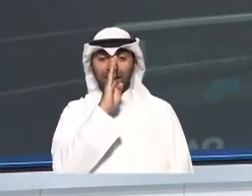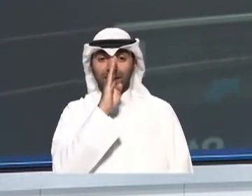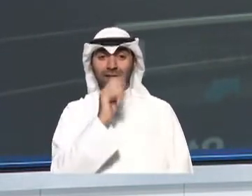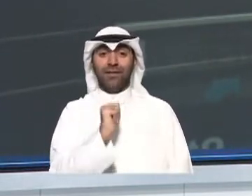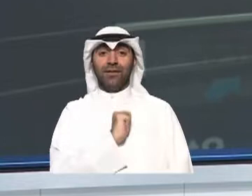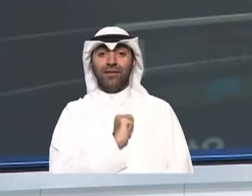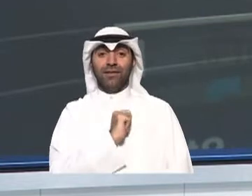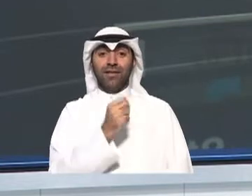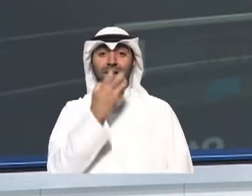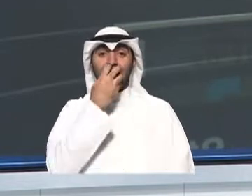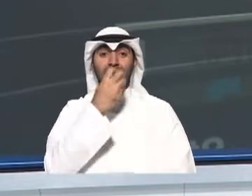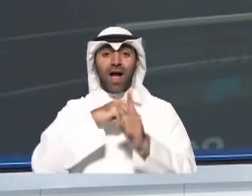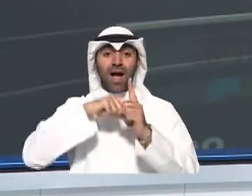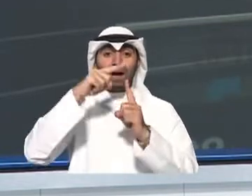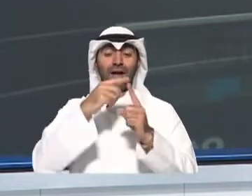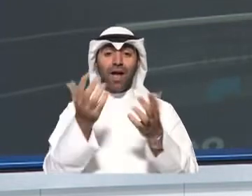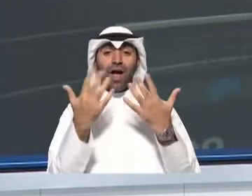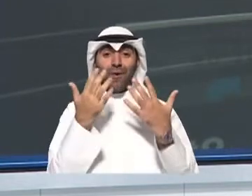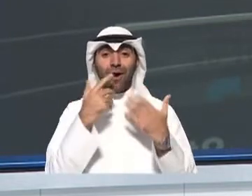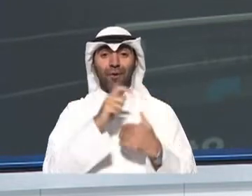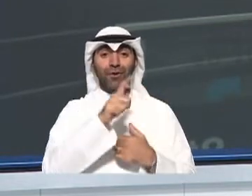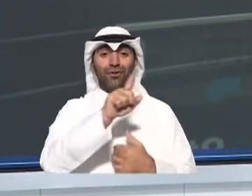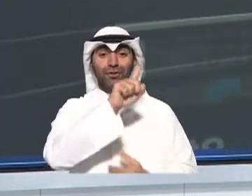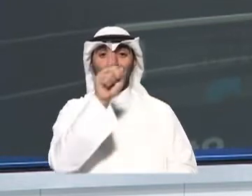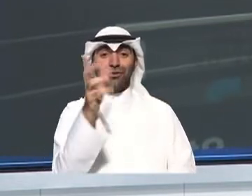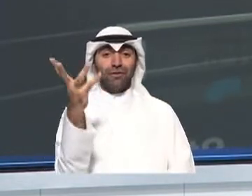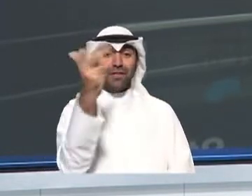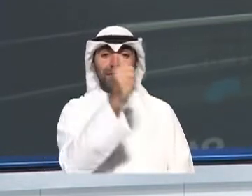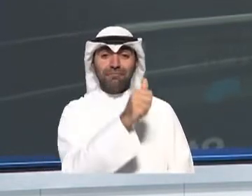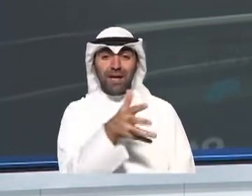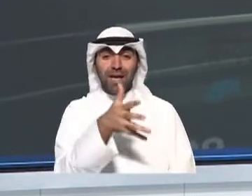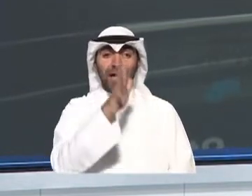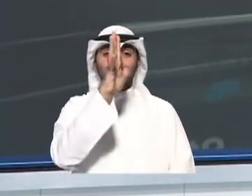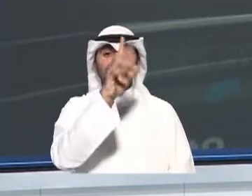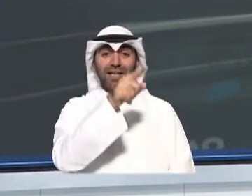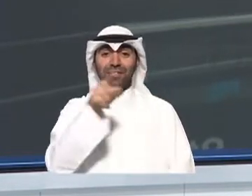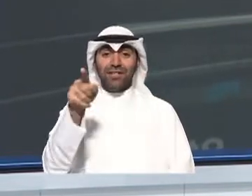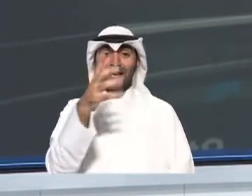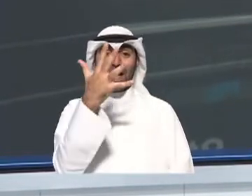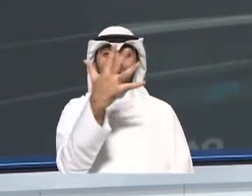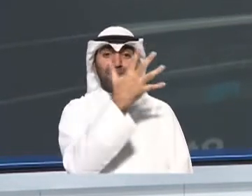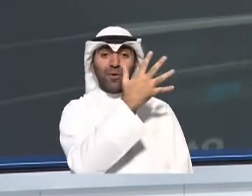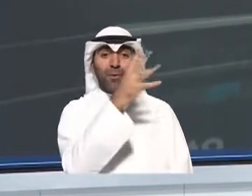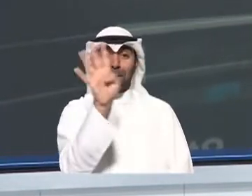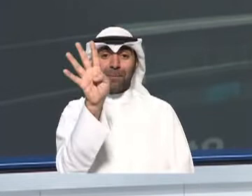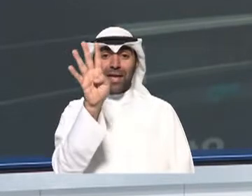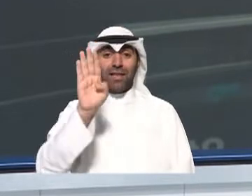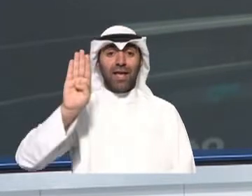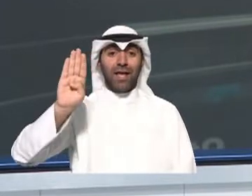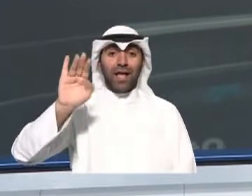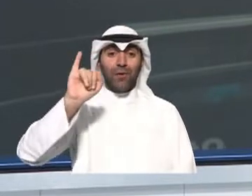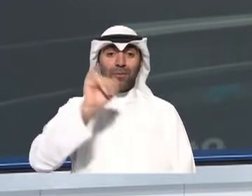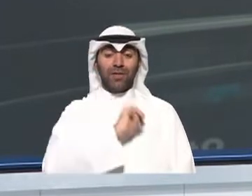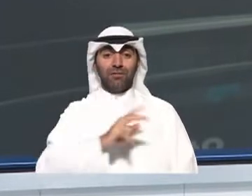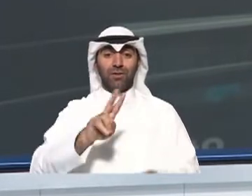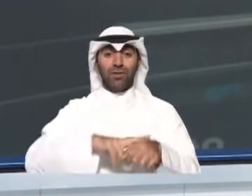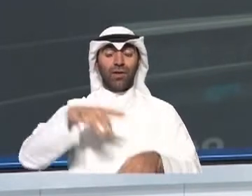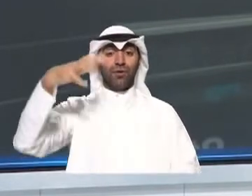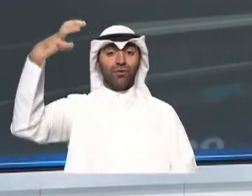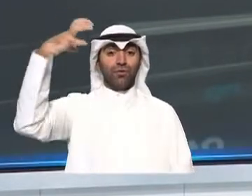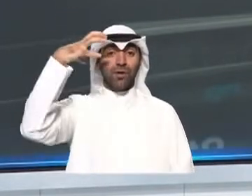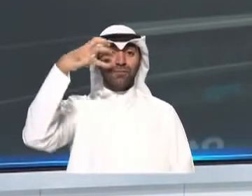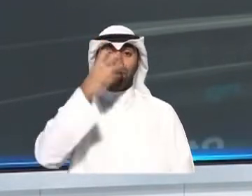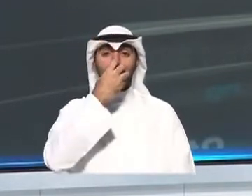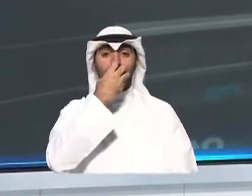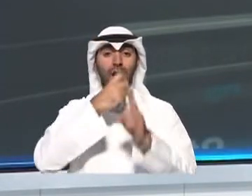الأثنين 15 إلى 45 كيلومتر في الساعة، وأيضا راح تستمر معنا الأجواء مغبرة مع أجواء شديدة الحرارة، ومتوقع تصل